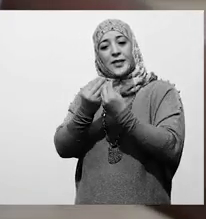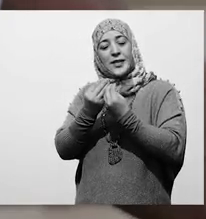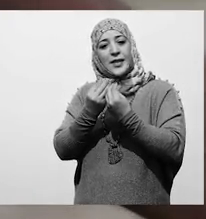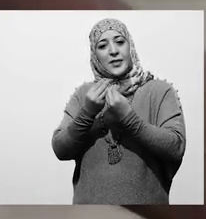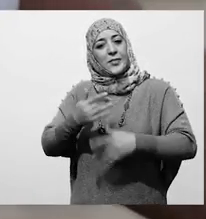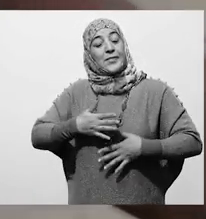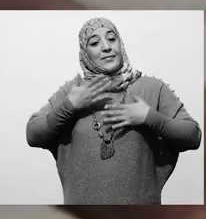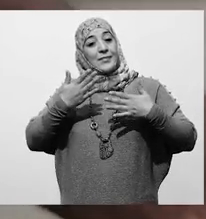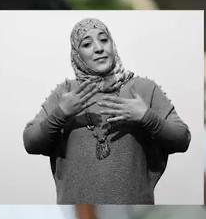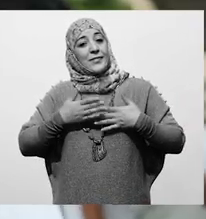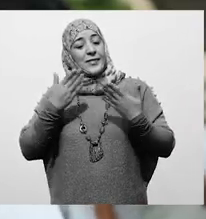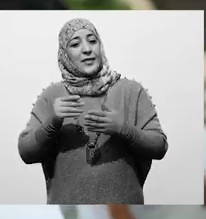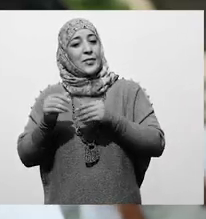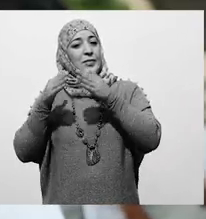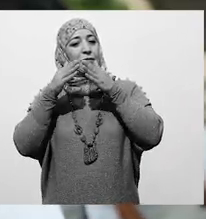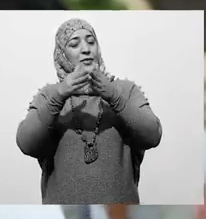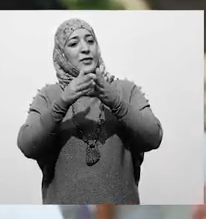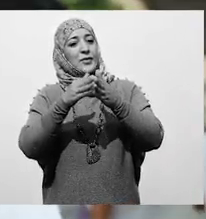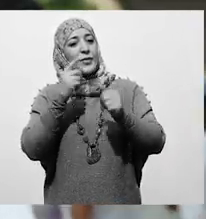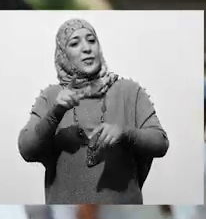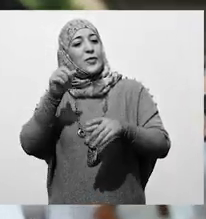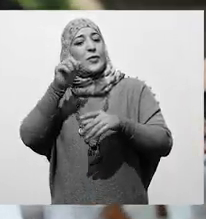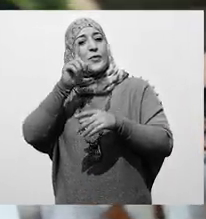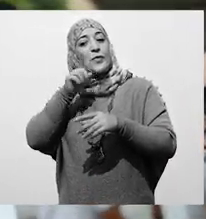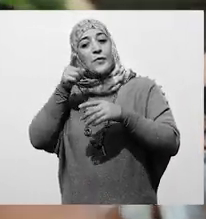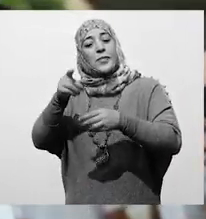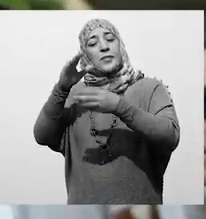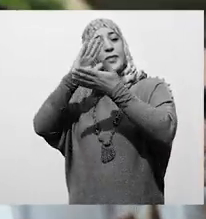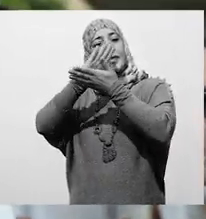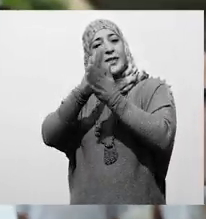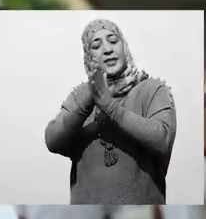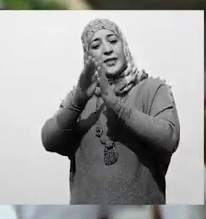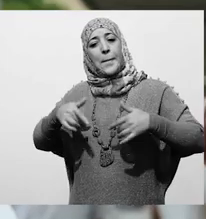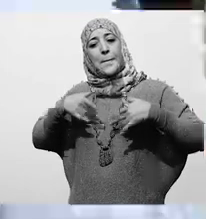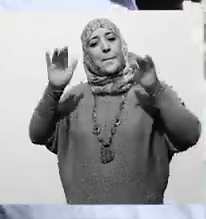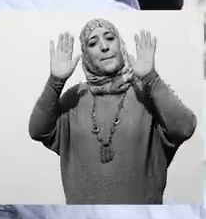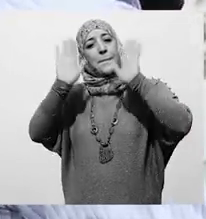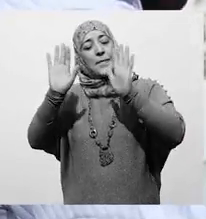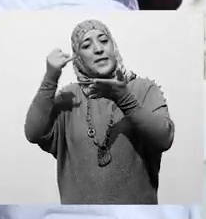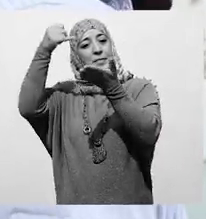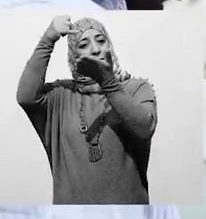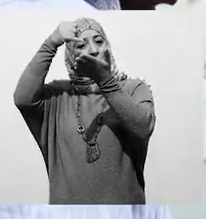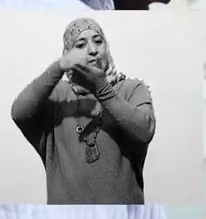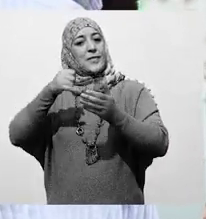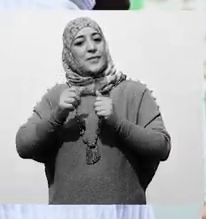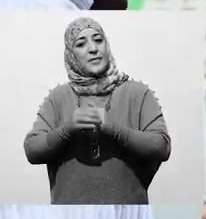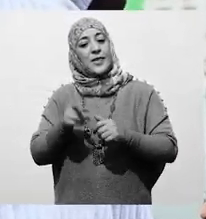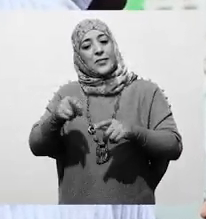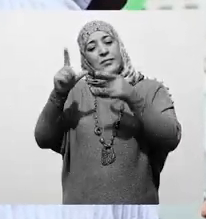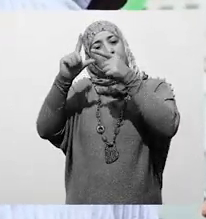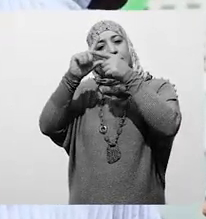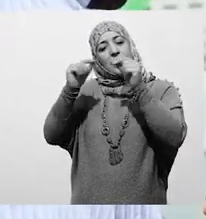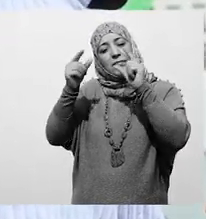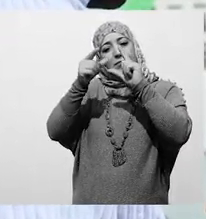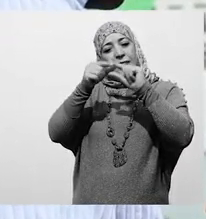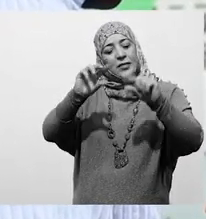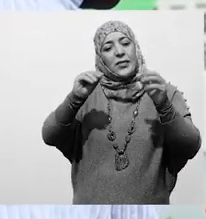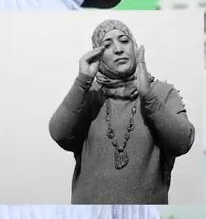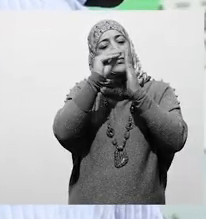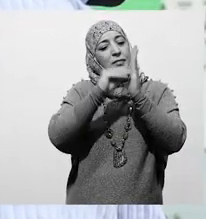plaisir que nous avons reçu la demande madame pas fait tant de l'association massari médina je lui ai bien expliqué la procédure